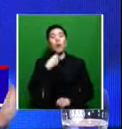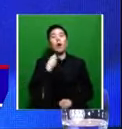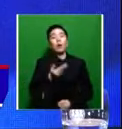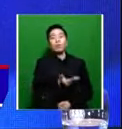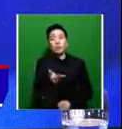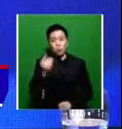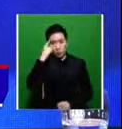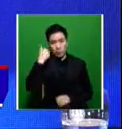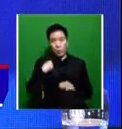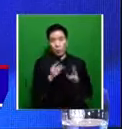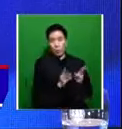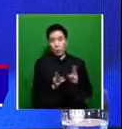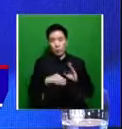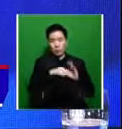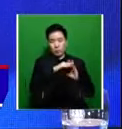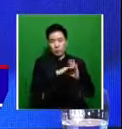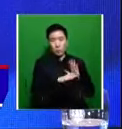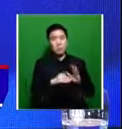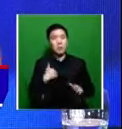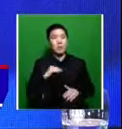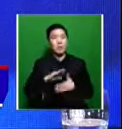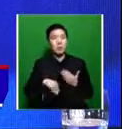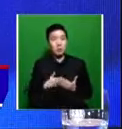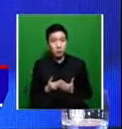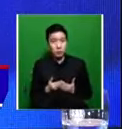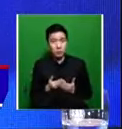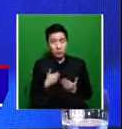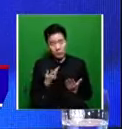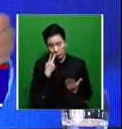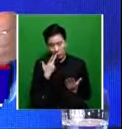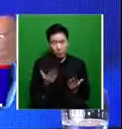ราบเรามีมาตรการทั้งสิ้นประมาณ